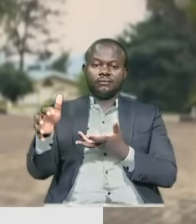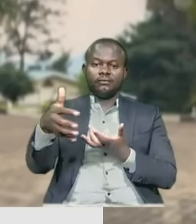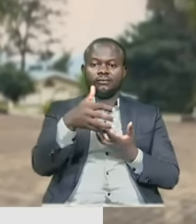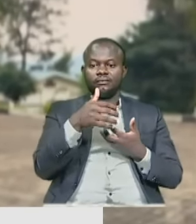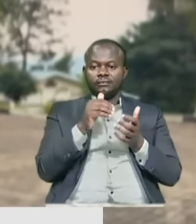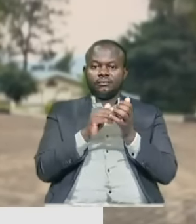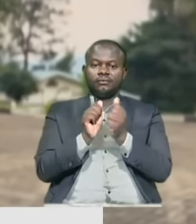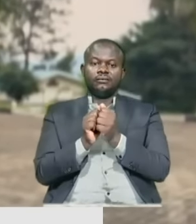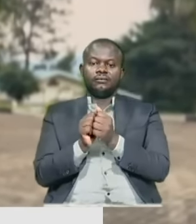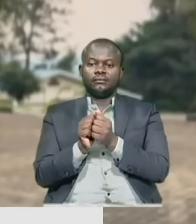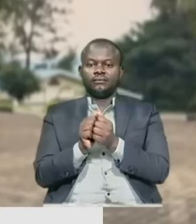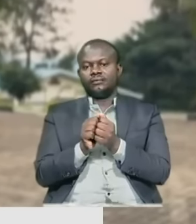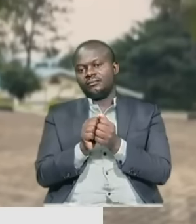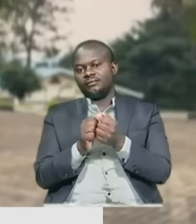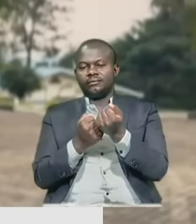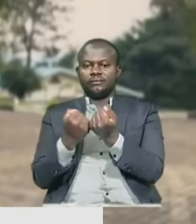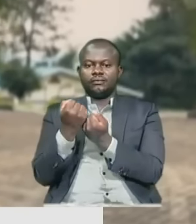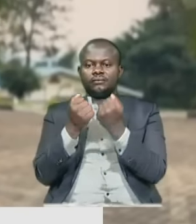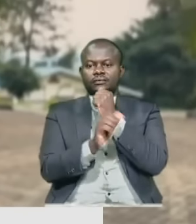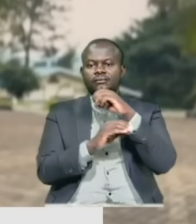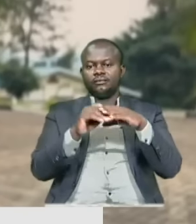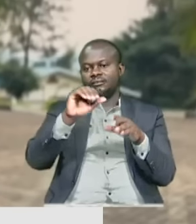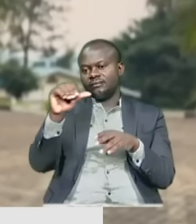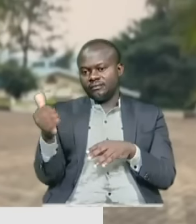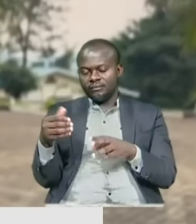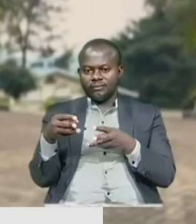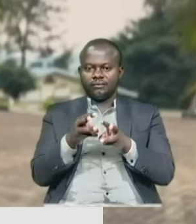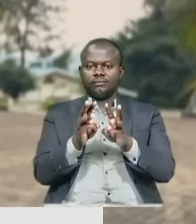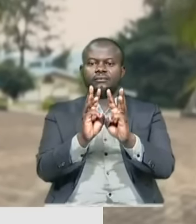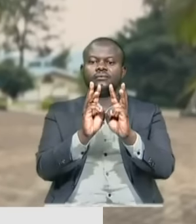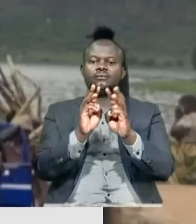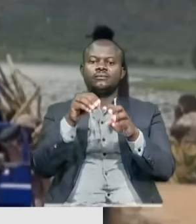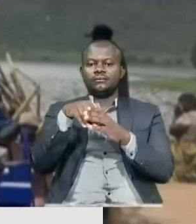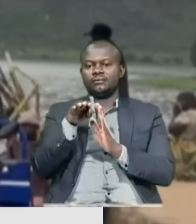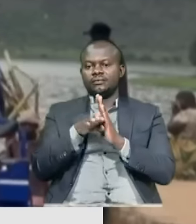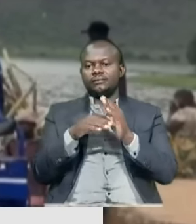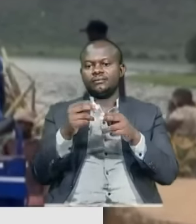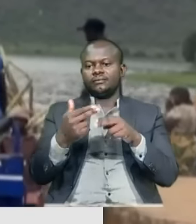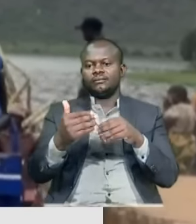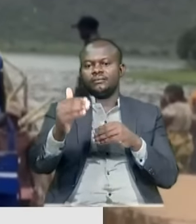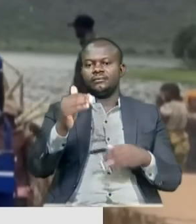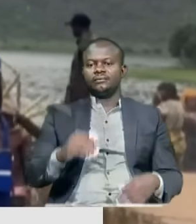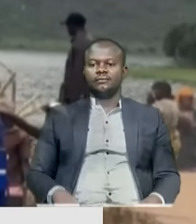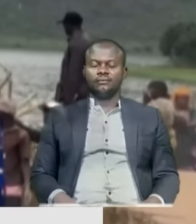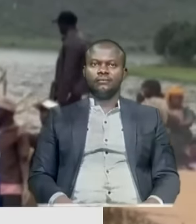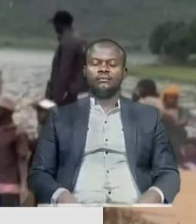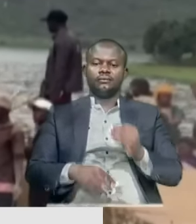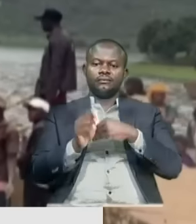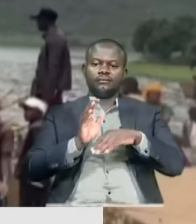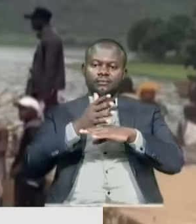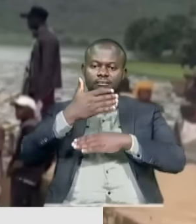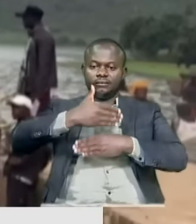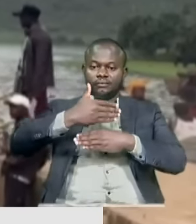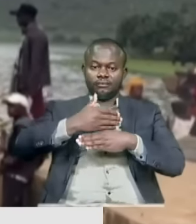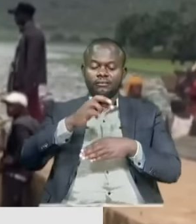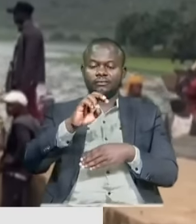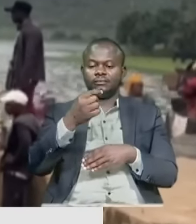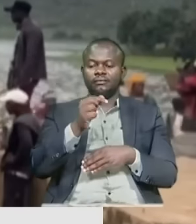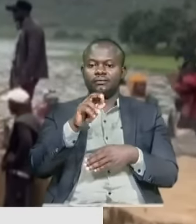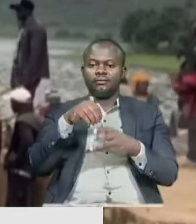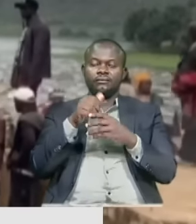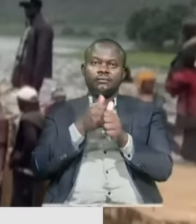no guhahirana na igihugu cy'amahanga kuburyo nawo uri muri gahunda isoko nyambukiranya mipaka rya rugari riremwa buri